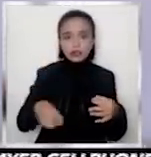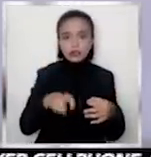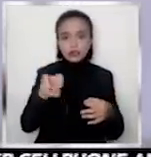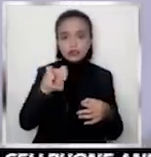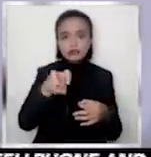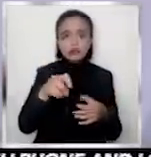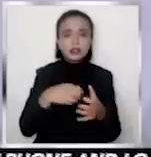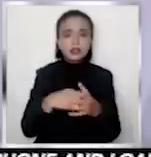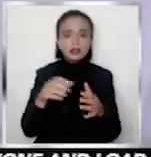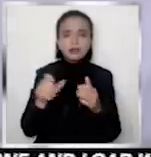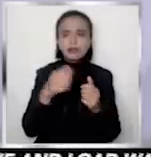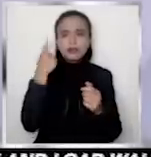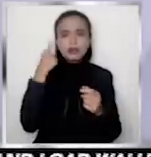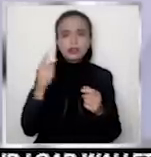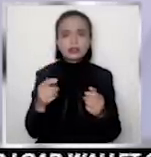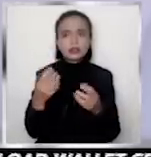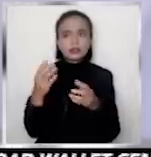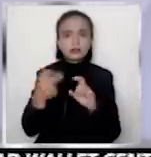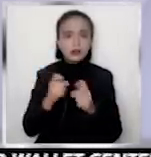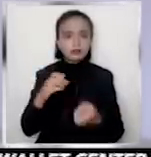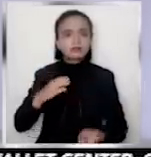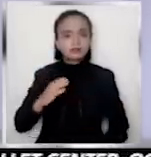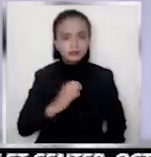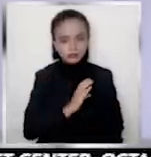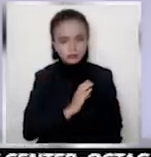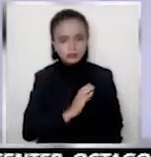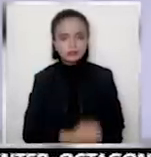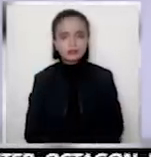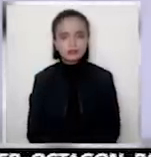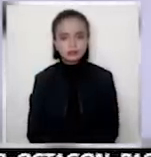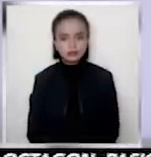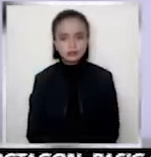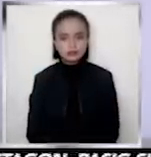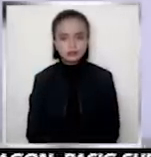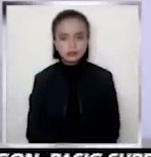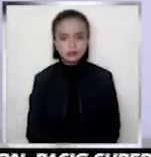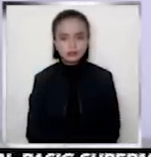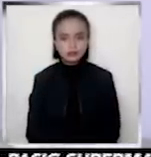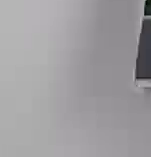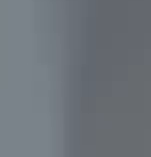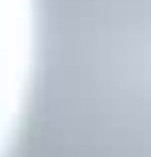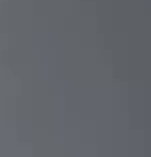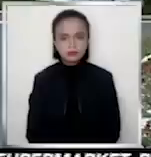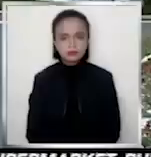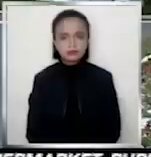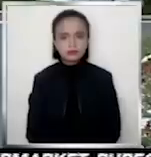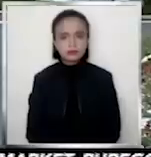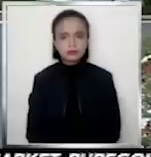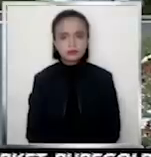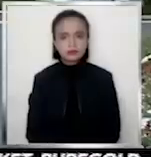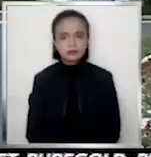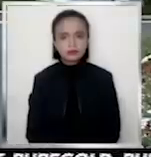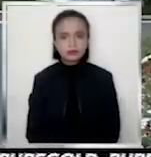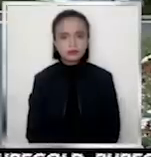Kamara. Yan ang sanib puwersang tinutukan ni Cedric Castillo at Maki Pulido.